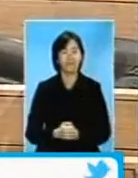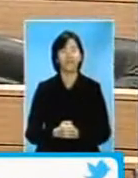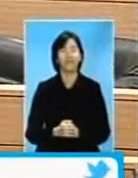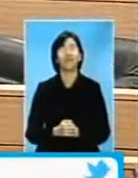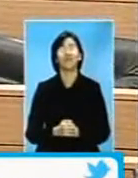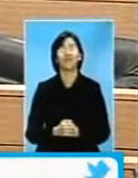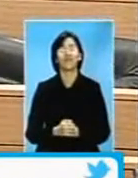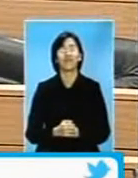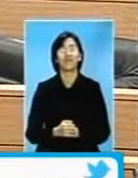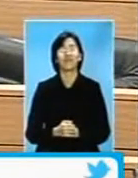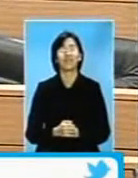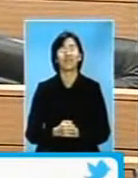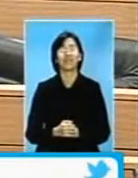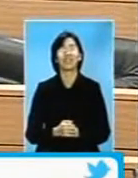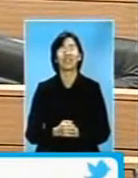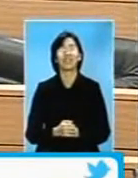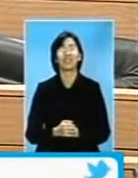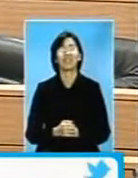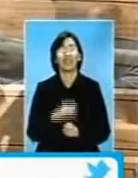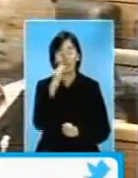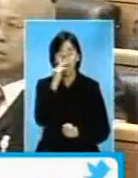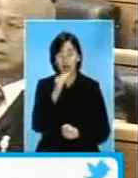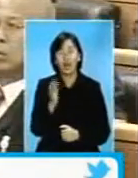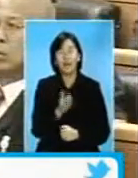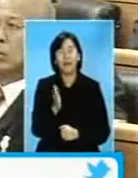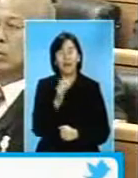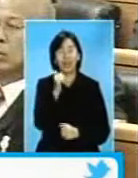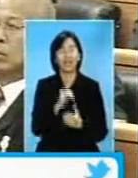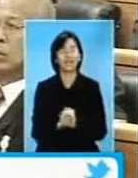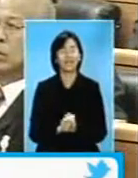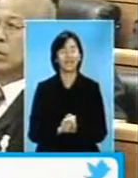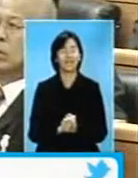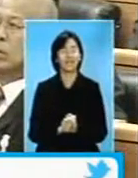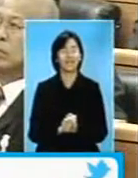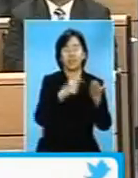วงที่คุณสมศักดิ์กลับมานะฮะเรามีเสียงตอนนี้ไหมฮะลองฟังดูนะฮะ